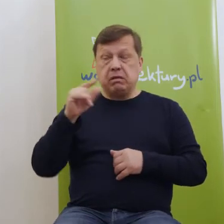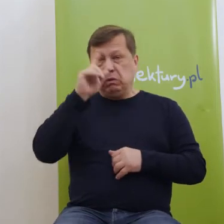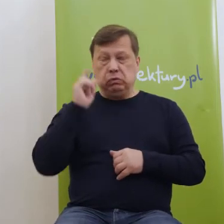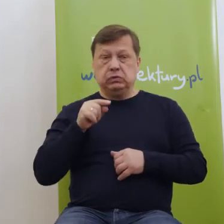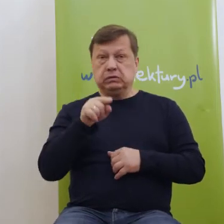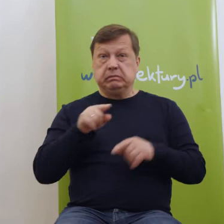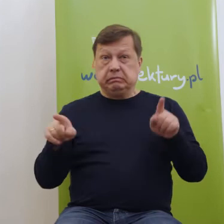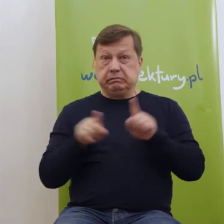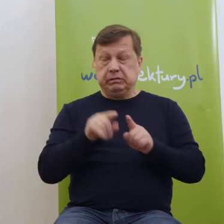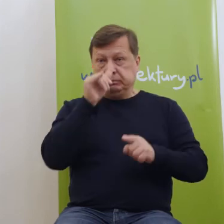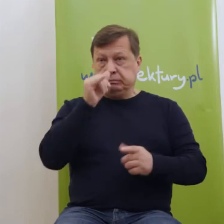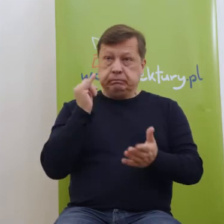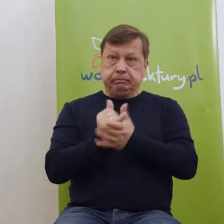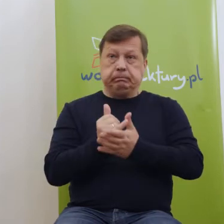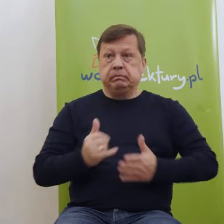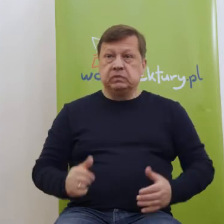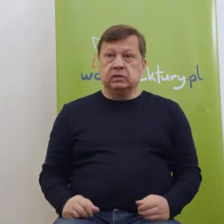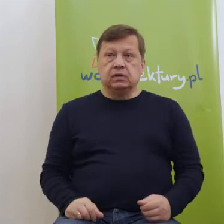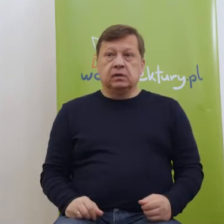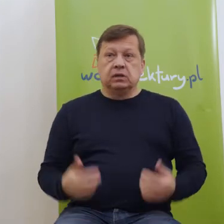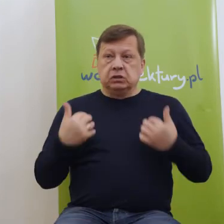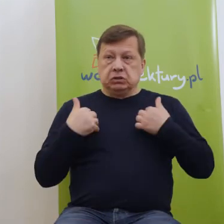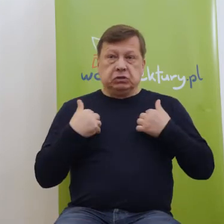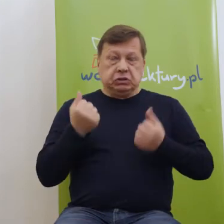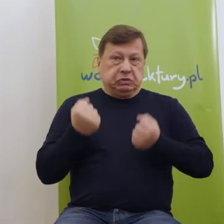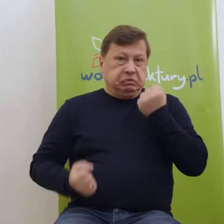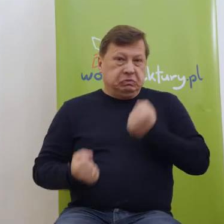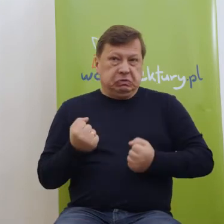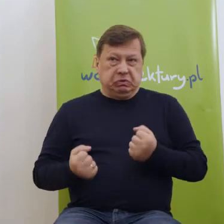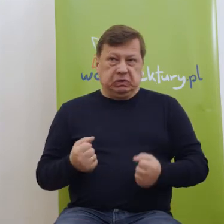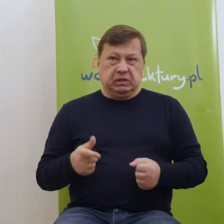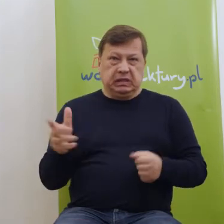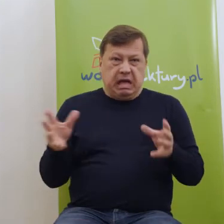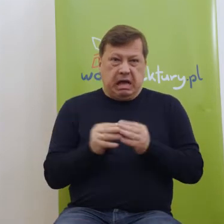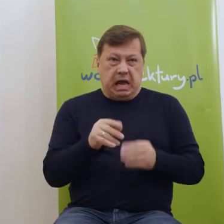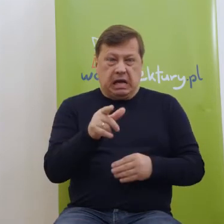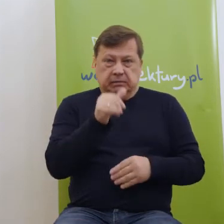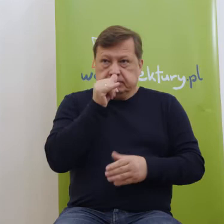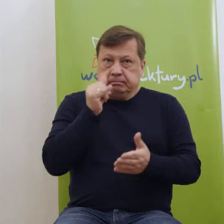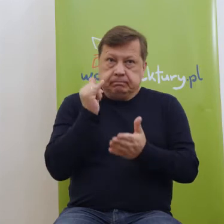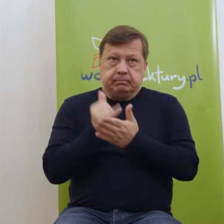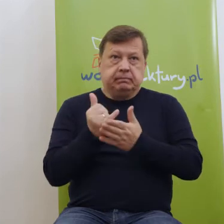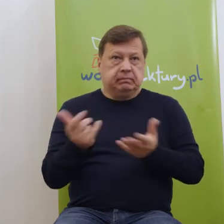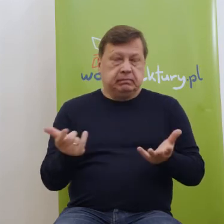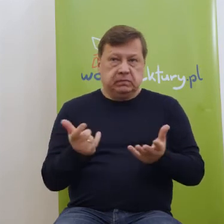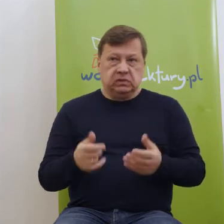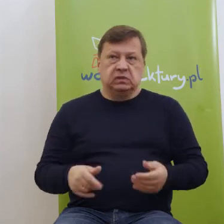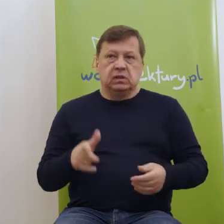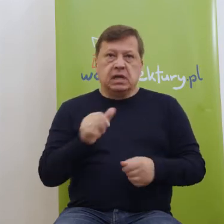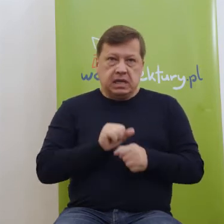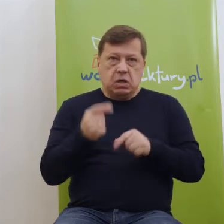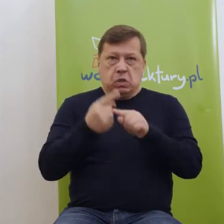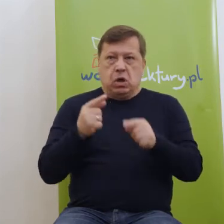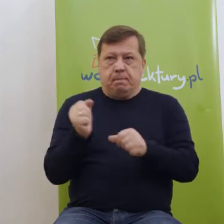trudno się z takim człowiekiem żyje, jeżeli się samym takim człowiekiem nie jest. Więc on rzeczywiście jest w tym sensie